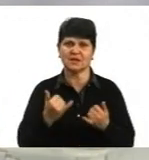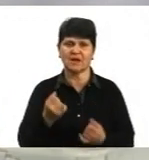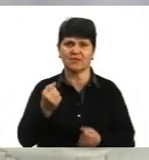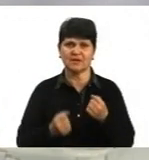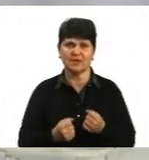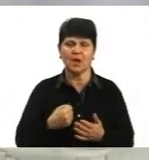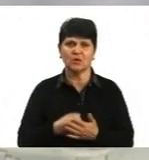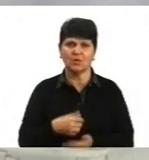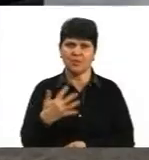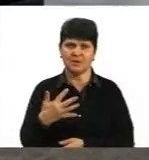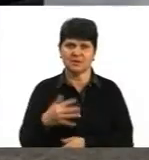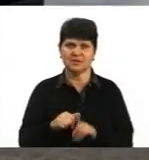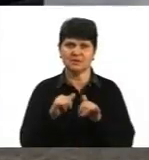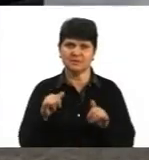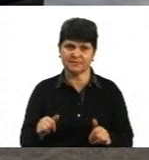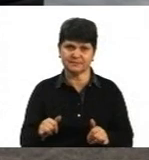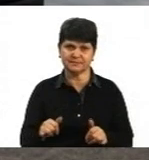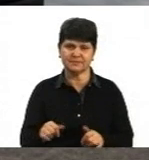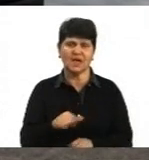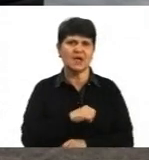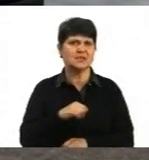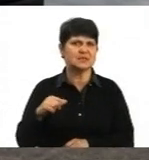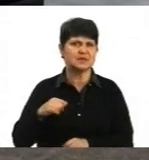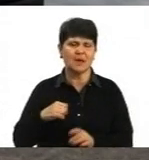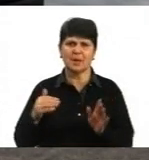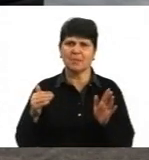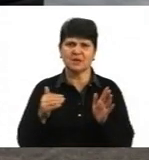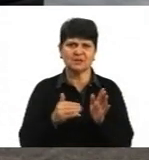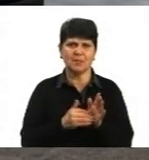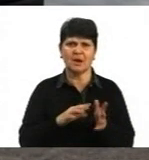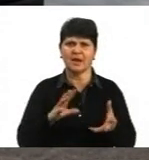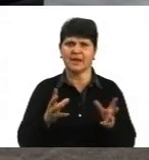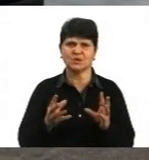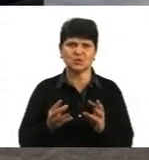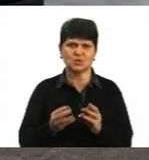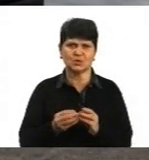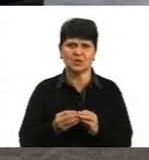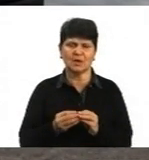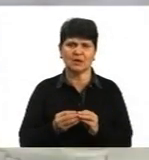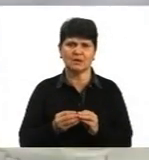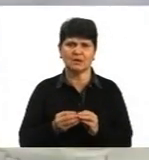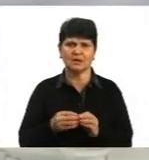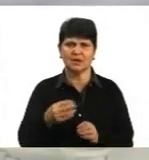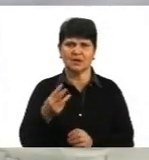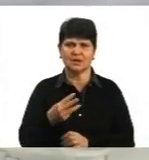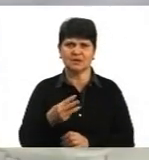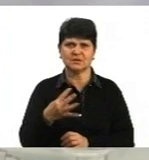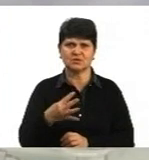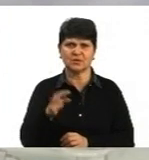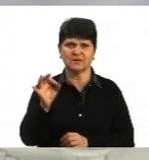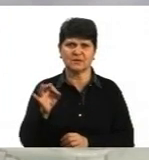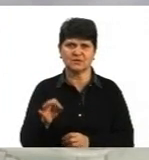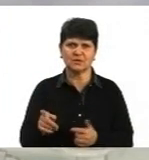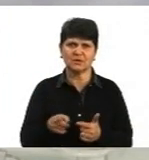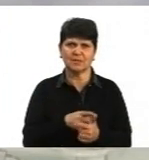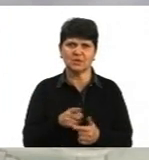50%, так, збільшення. Це самий максимальний результат, максимальний, позитивний. Це до 50. На 30-40% міжремонтний період